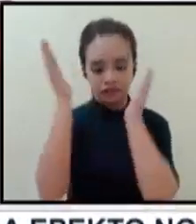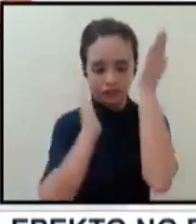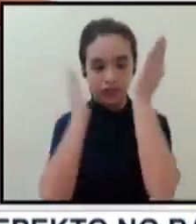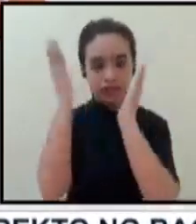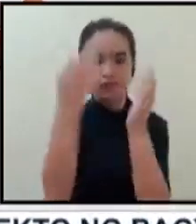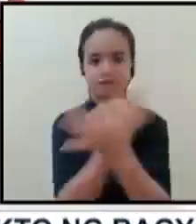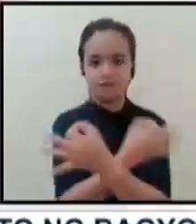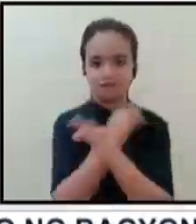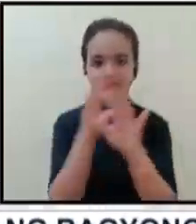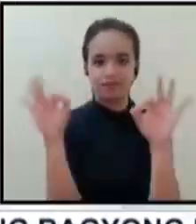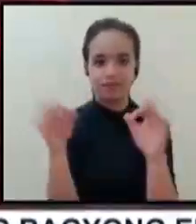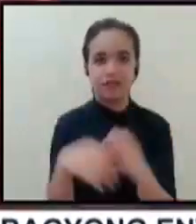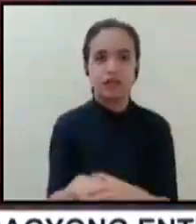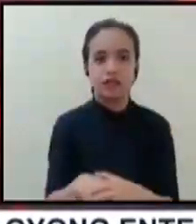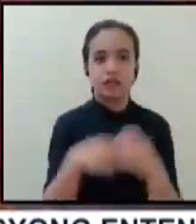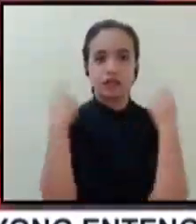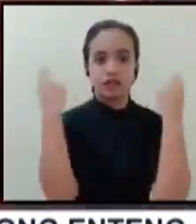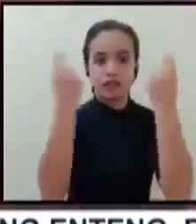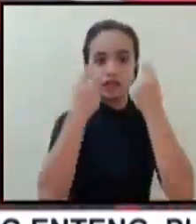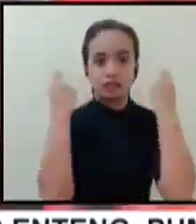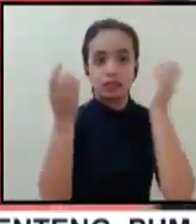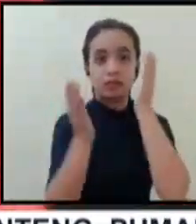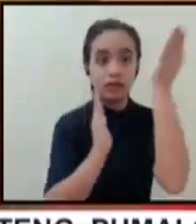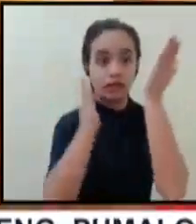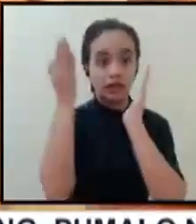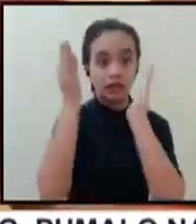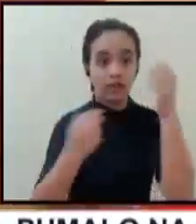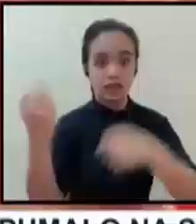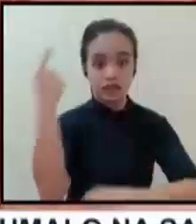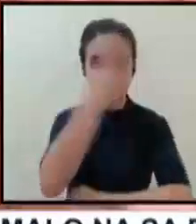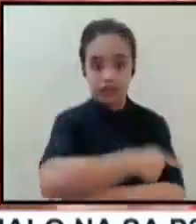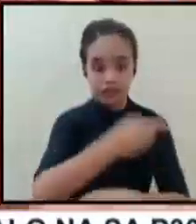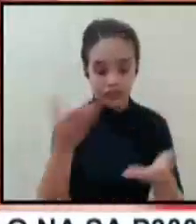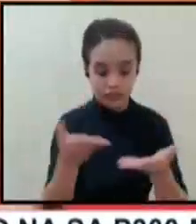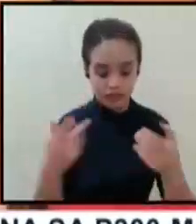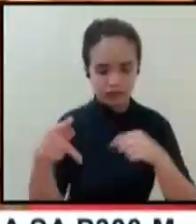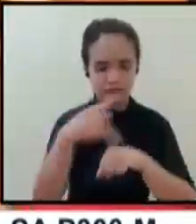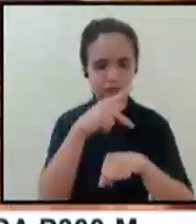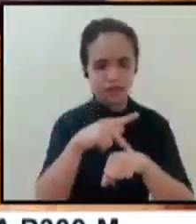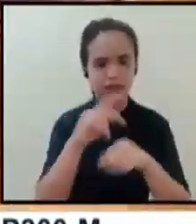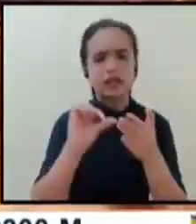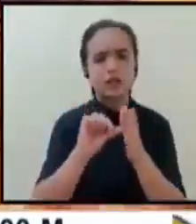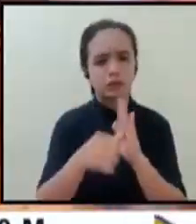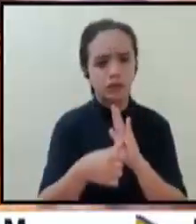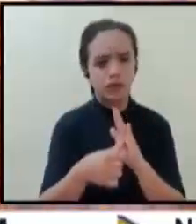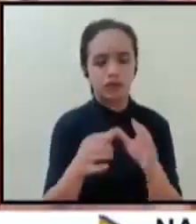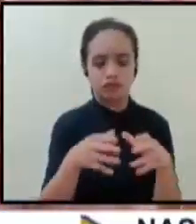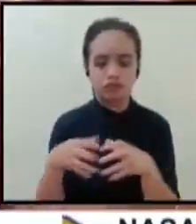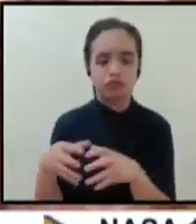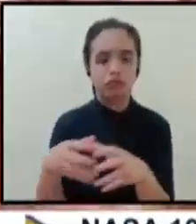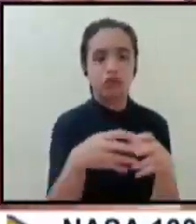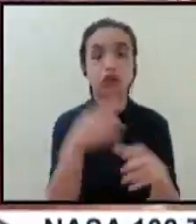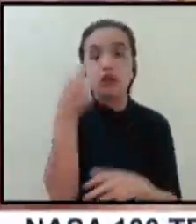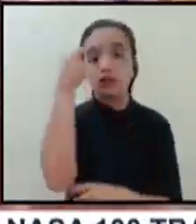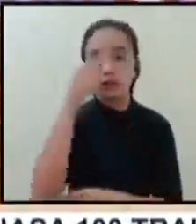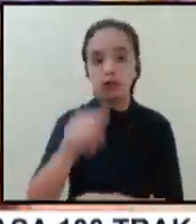ng National Day ng Malaysia dito sa Pilipinas, pinigyang diin ang kahalagahan ng pagkakaisa tungo sa pag-unlad.